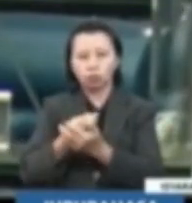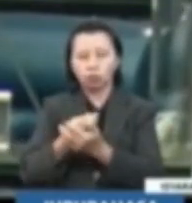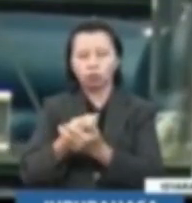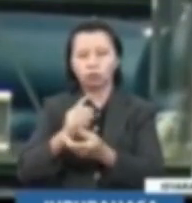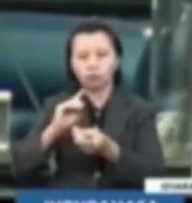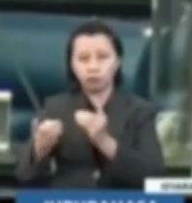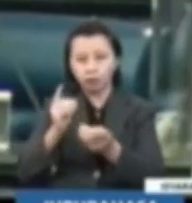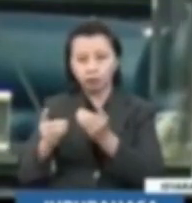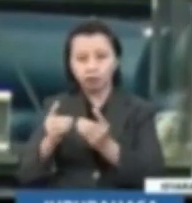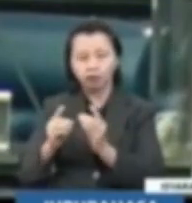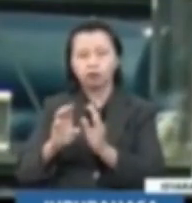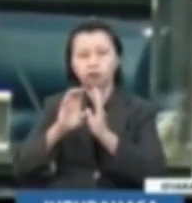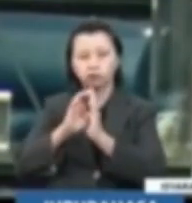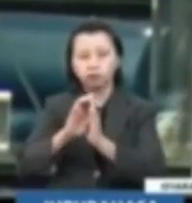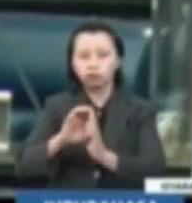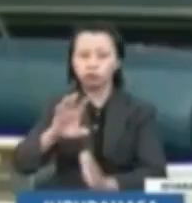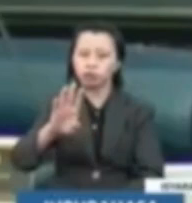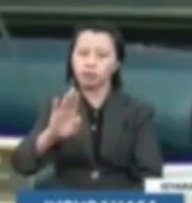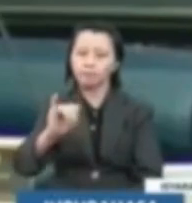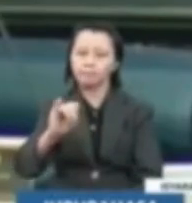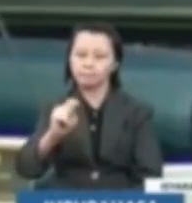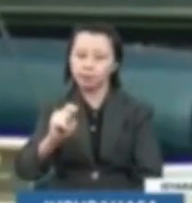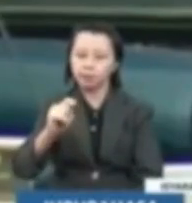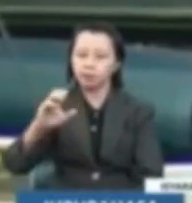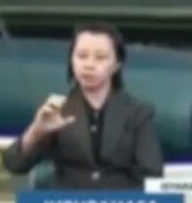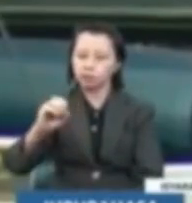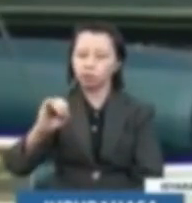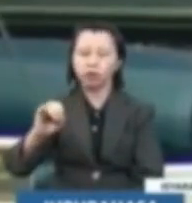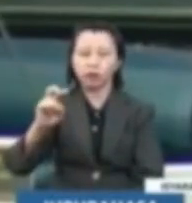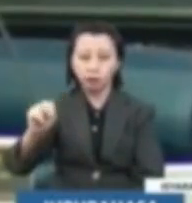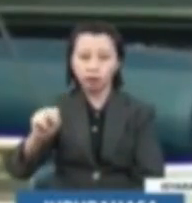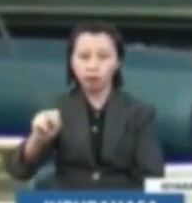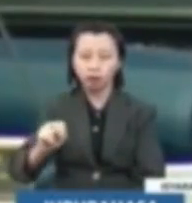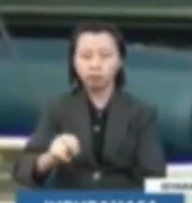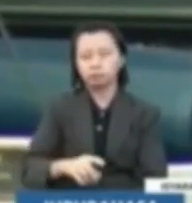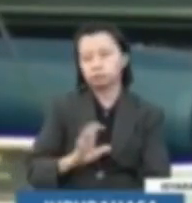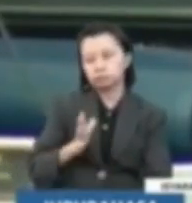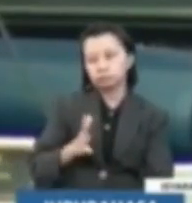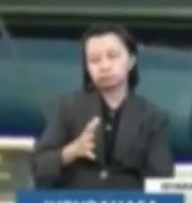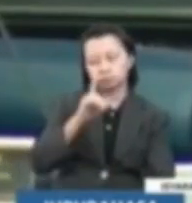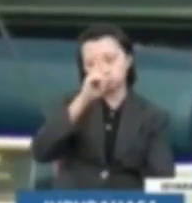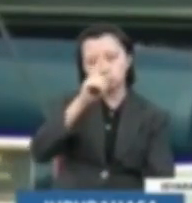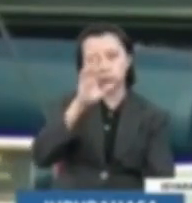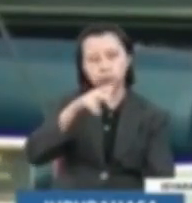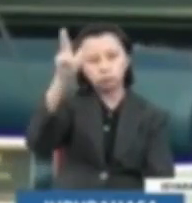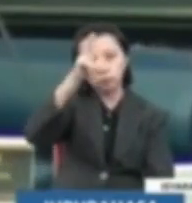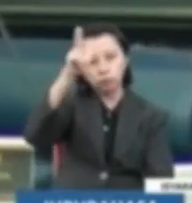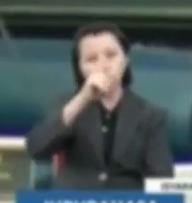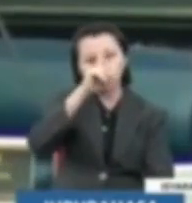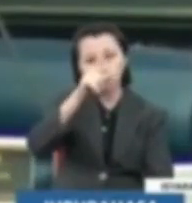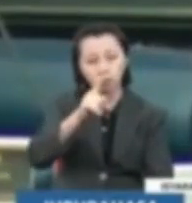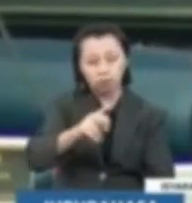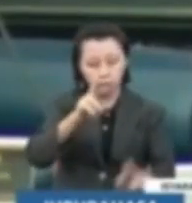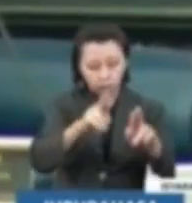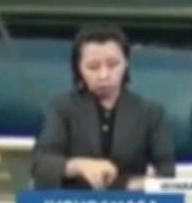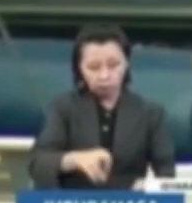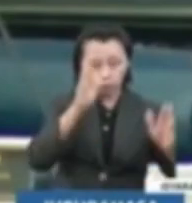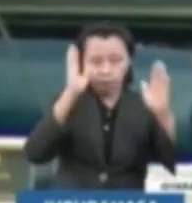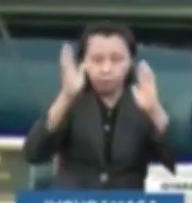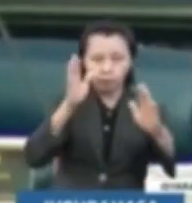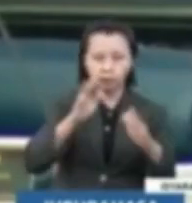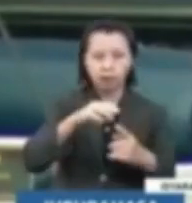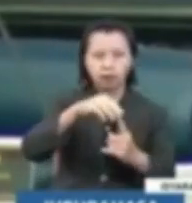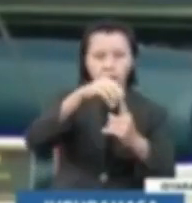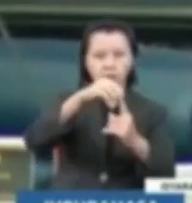Bitcoin. Antara inisiatif-inisiatif kerajaan untuk memastikan bahawa rakyat Malaysia,